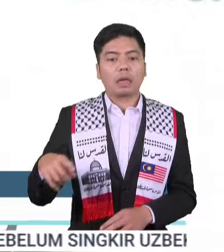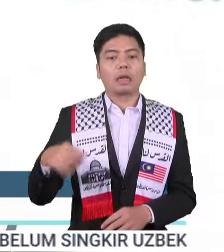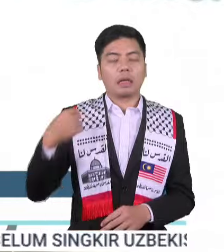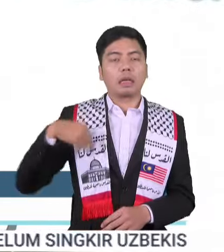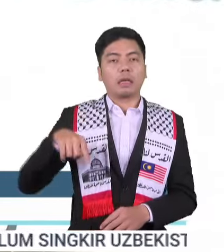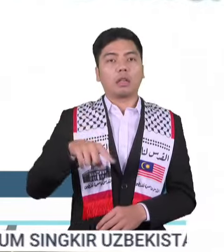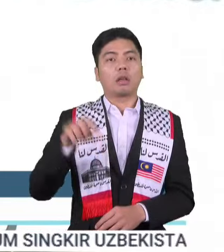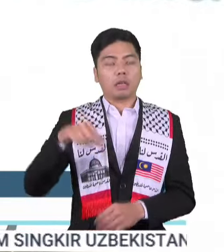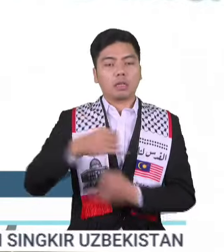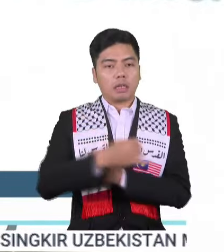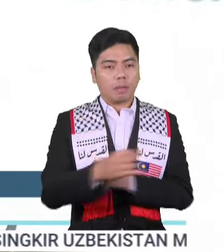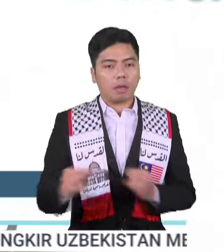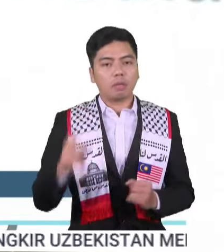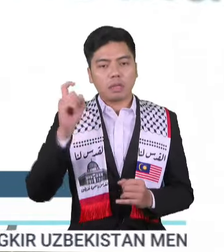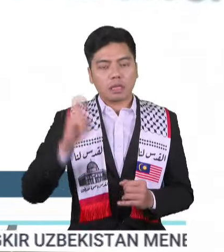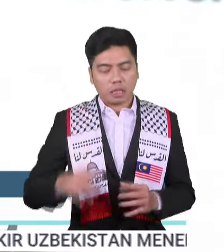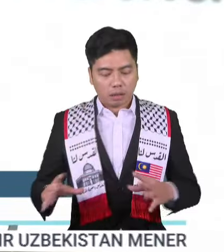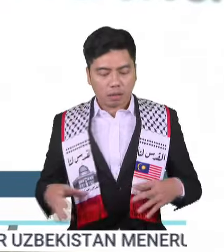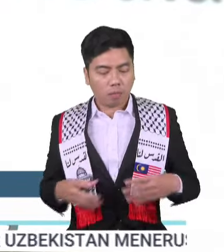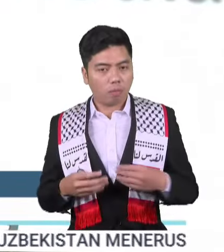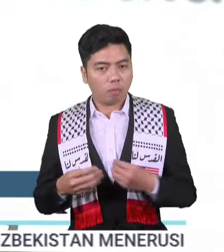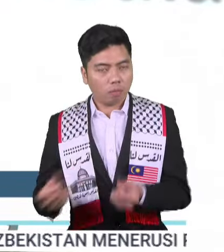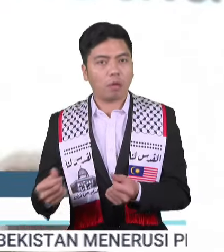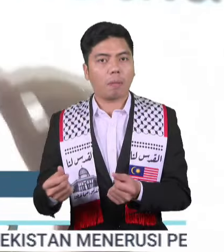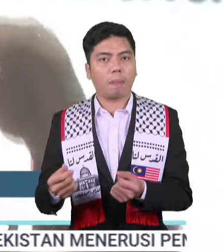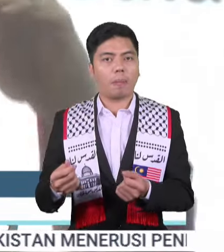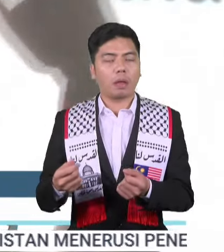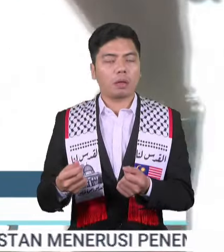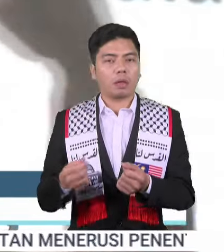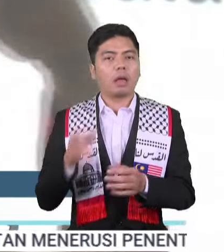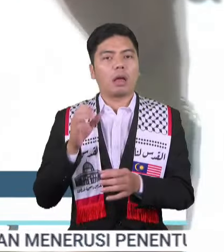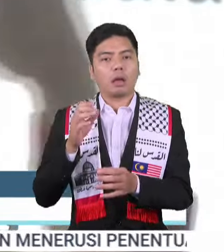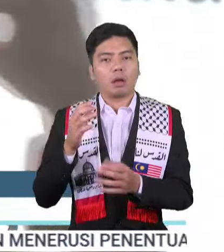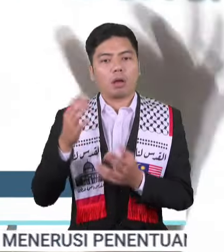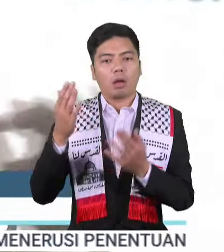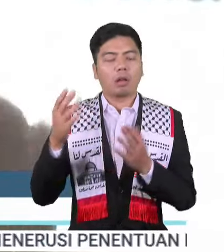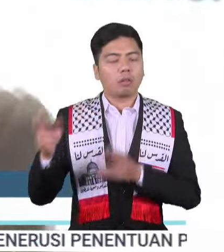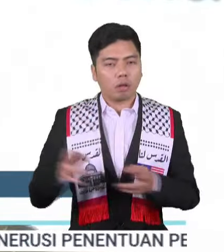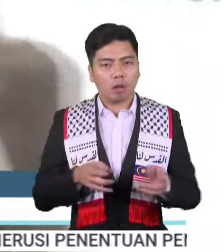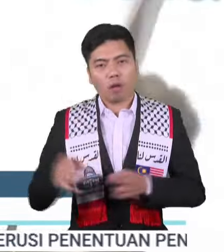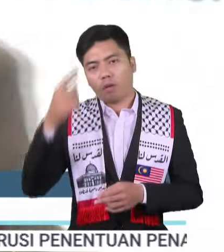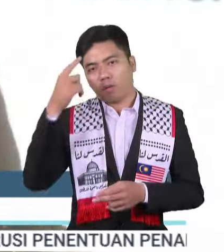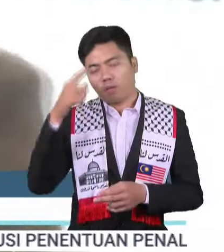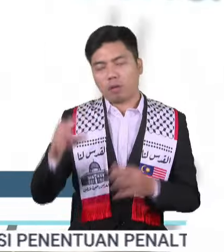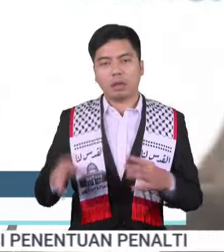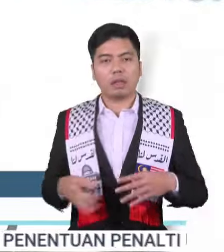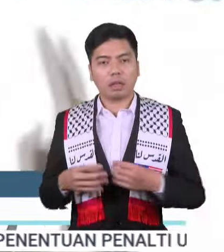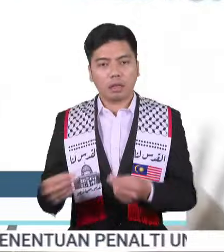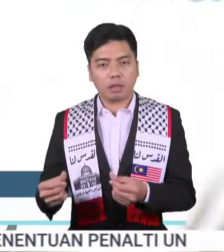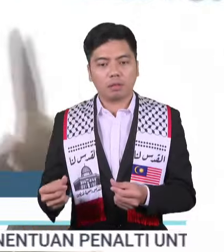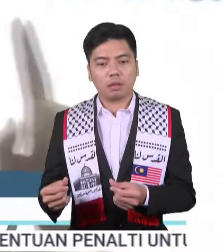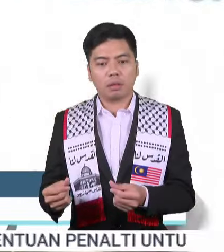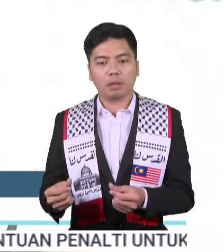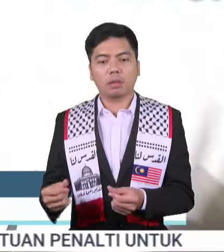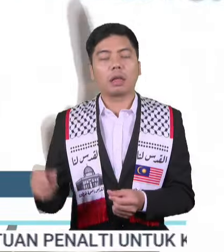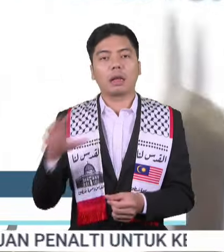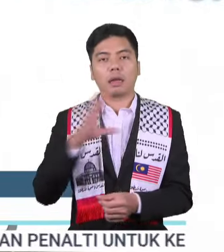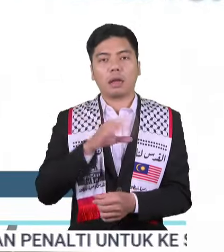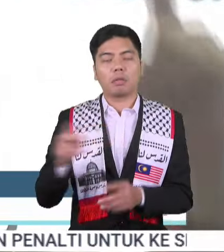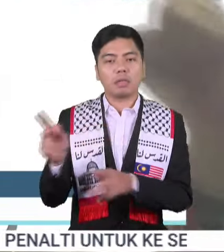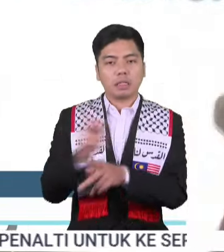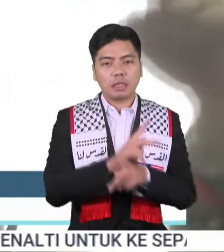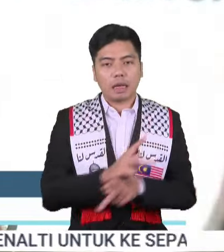mesti cuba selesaikan banyak masalah. Memang bergaduh-bergaduh ke atas pun, namun yang penting adalah untuk